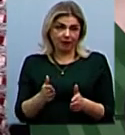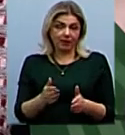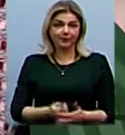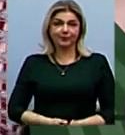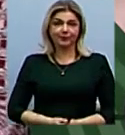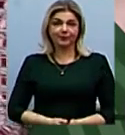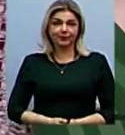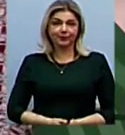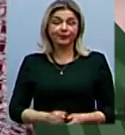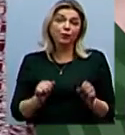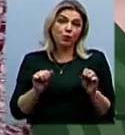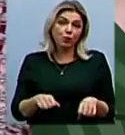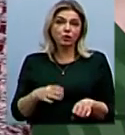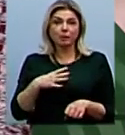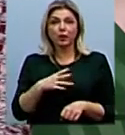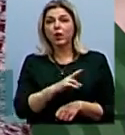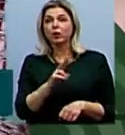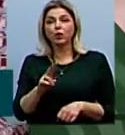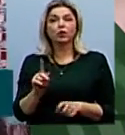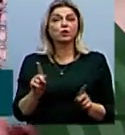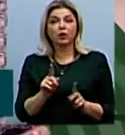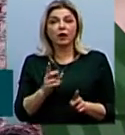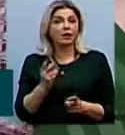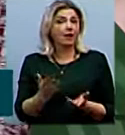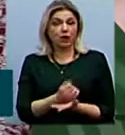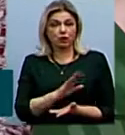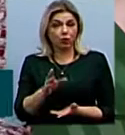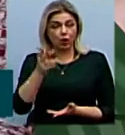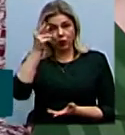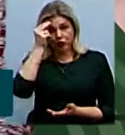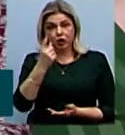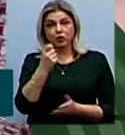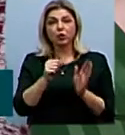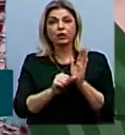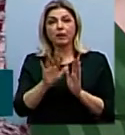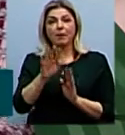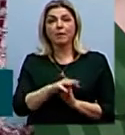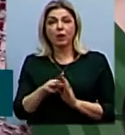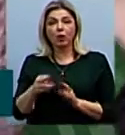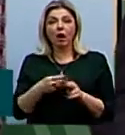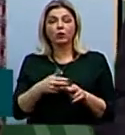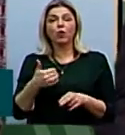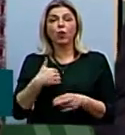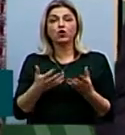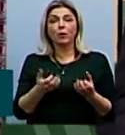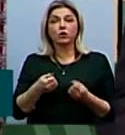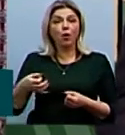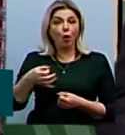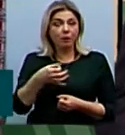И, может быть, кто-то что-то не нашел. Учитывая 165 миллионов, которые хочет получить